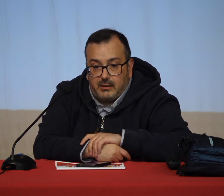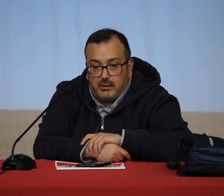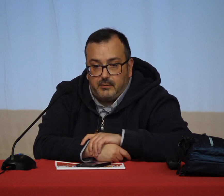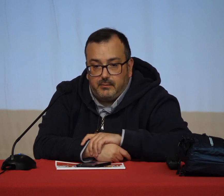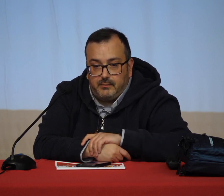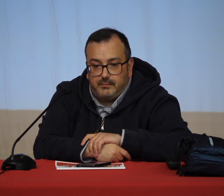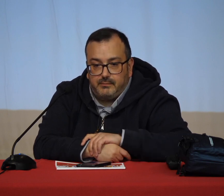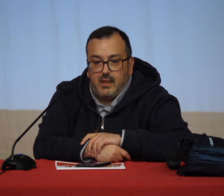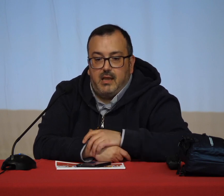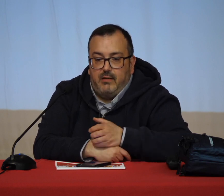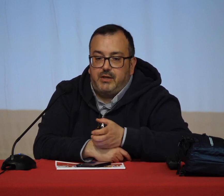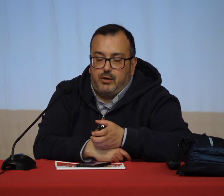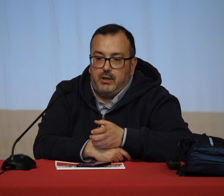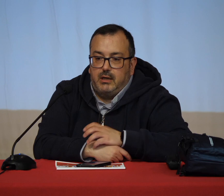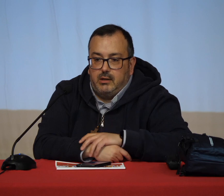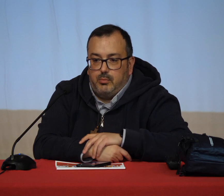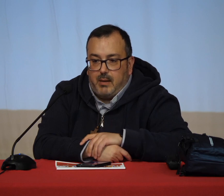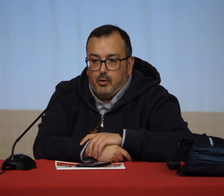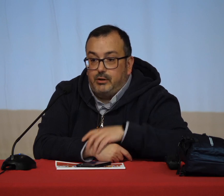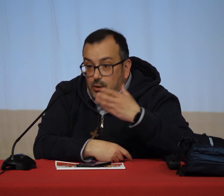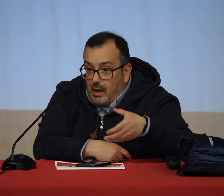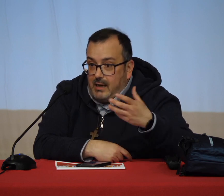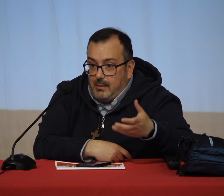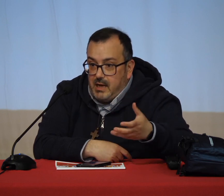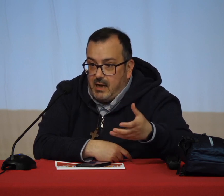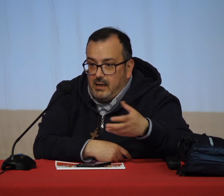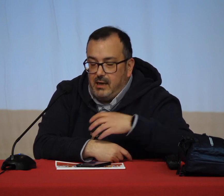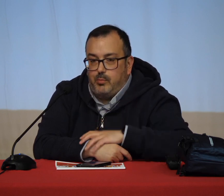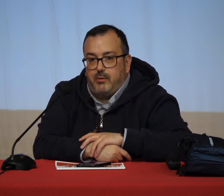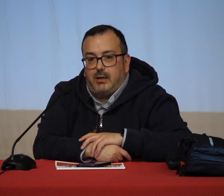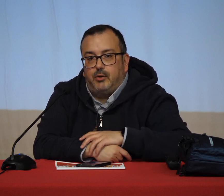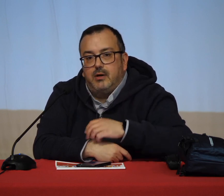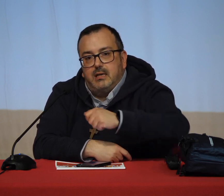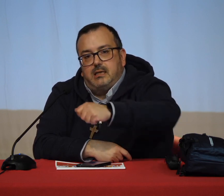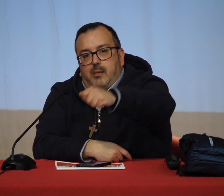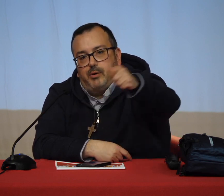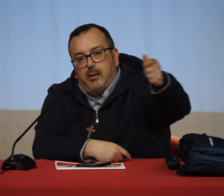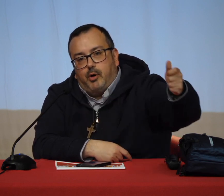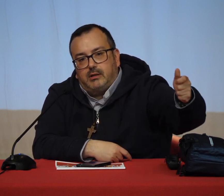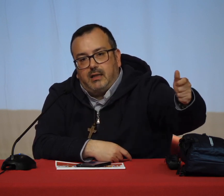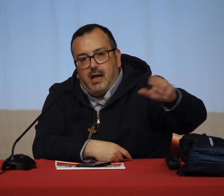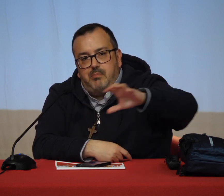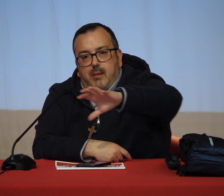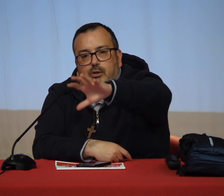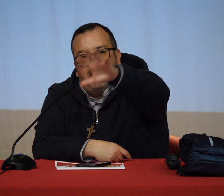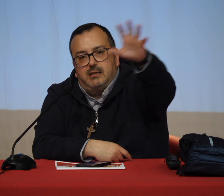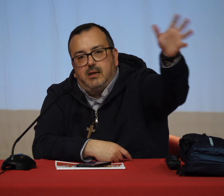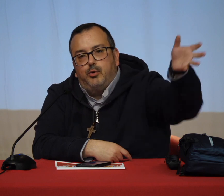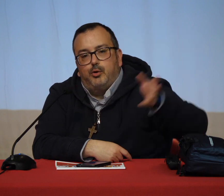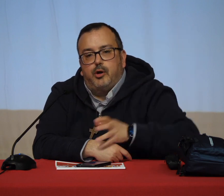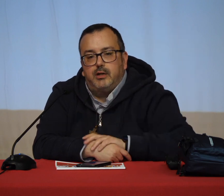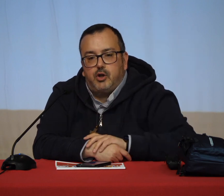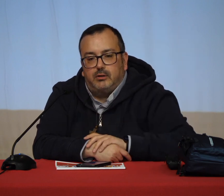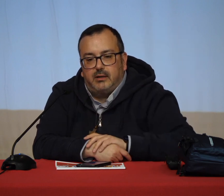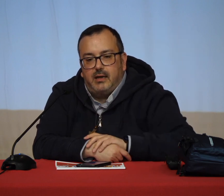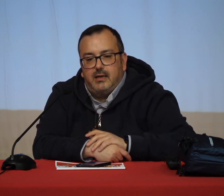si riparte Invece noi dobbiamo continuare a camminare è come quando si apre una porta abbiamo dinanzi a